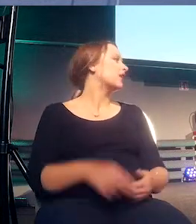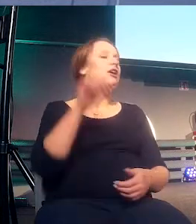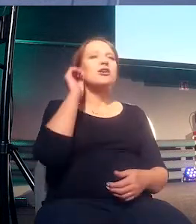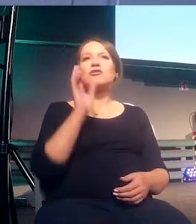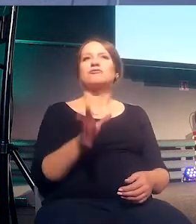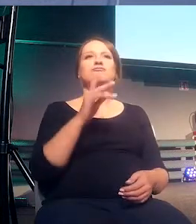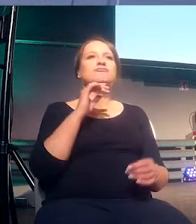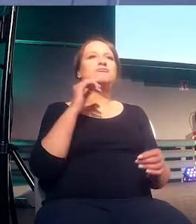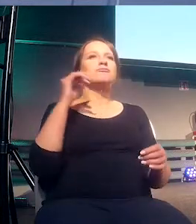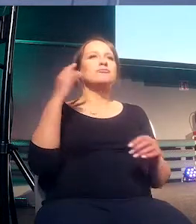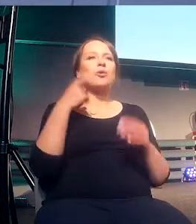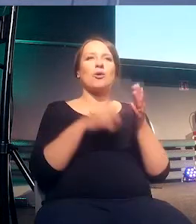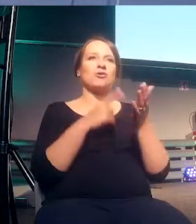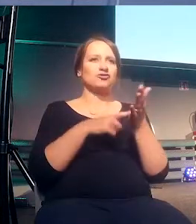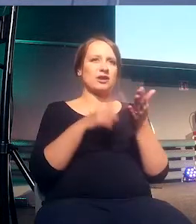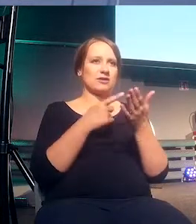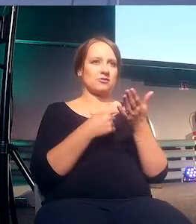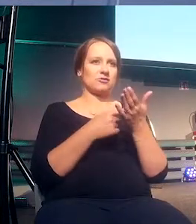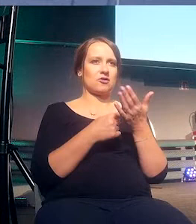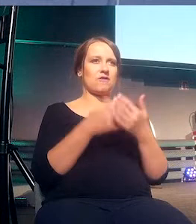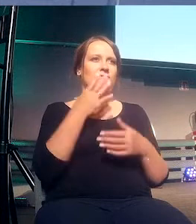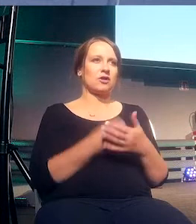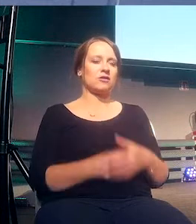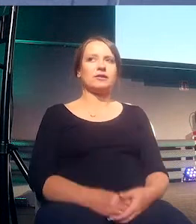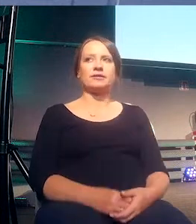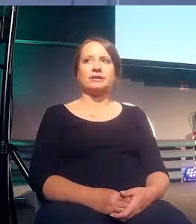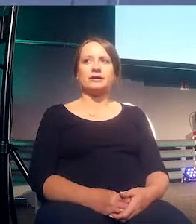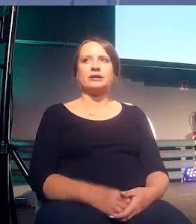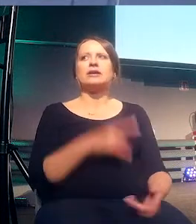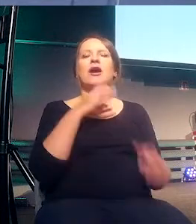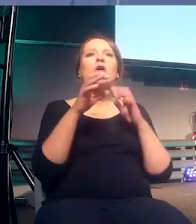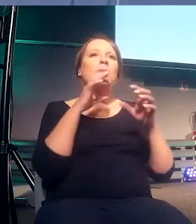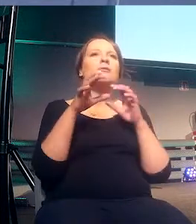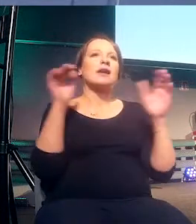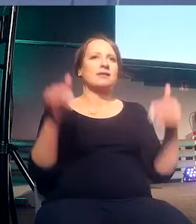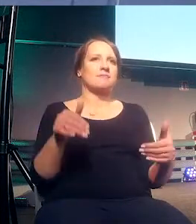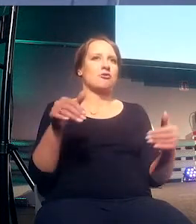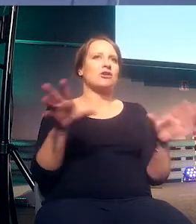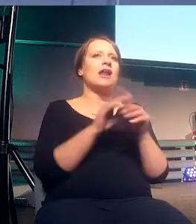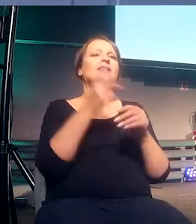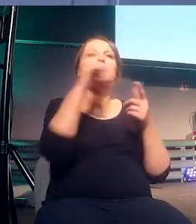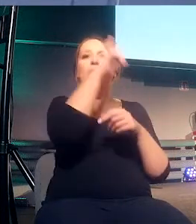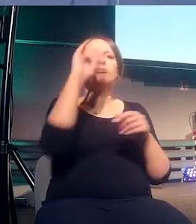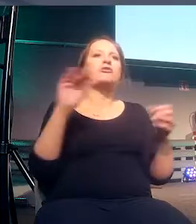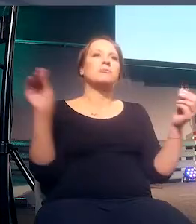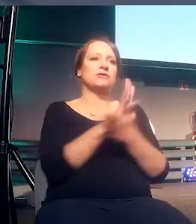często, w bardzo wielu organizacjach, jeżeli UX designerzy komunikują się w taki sposób, w jaki się przyzwyczaili.